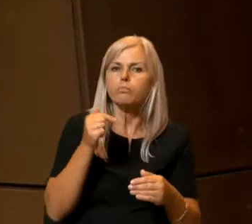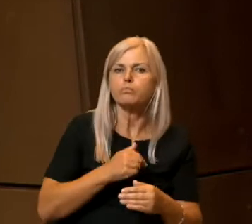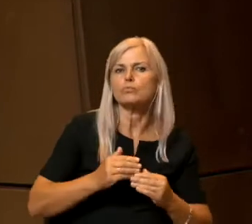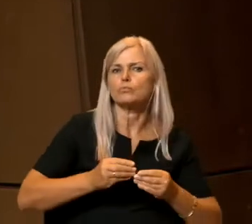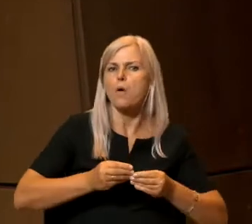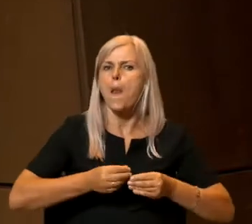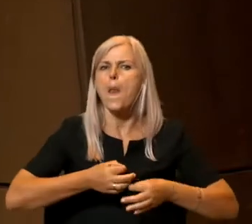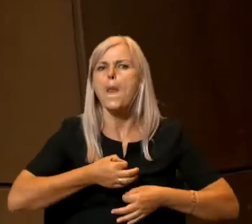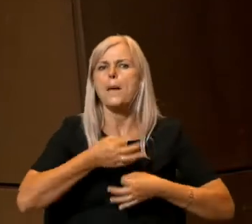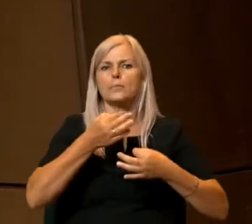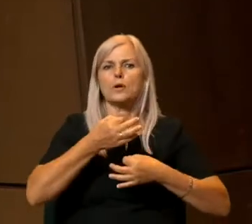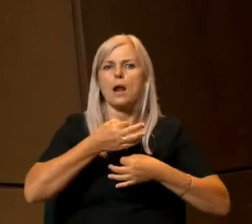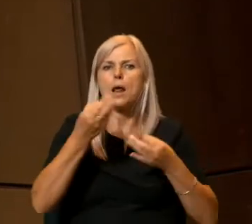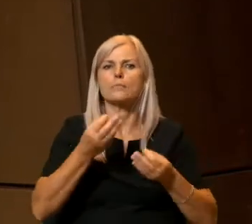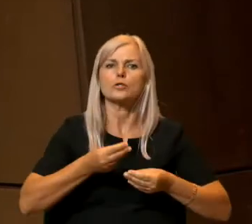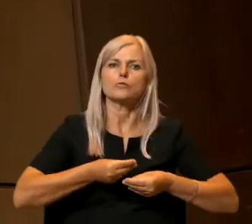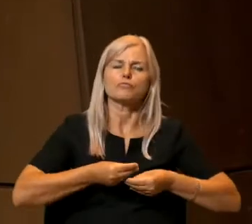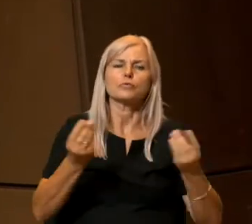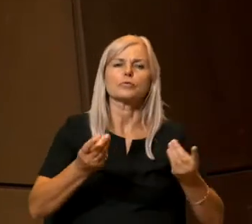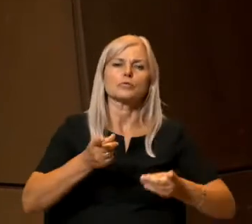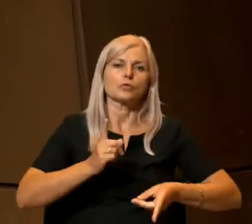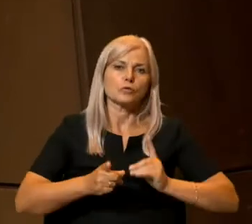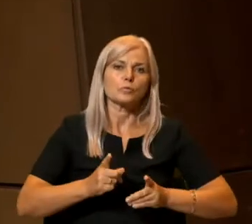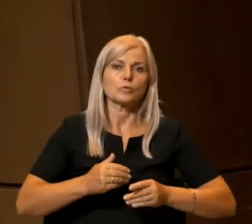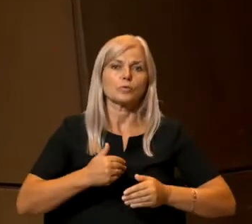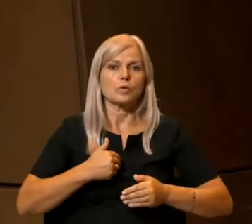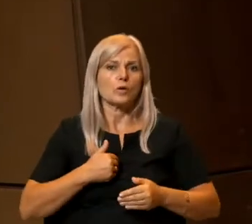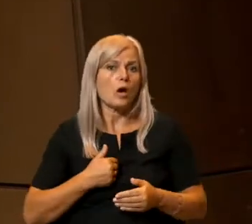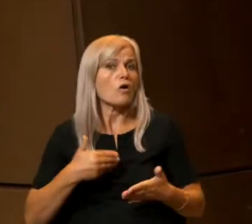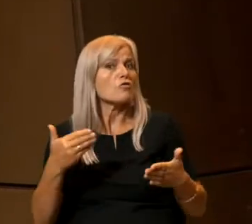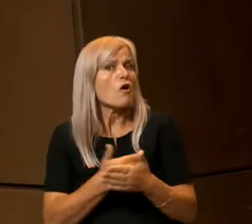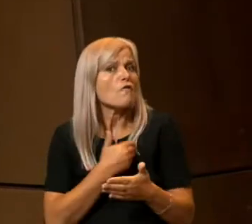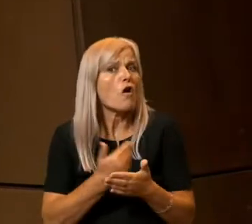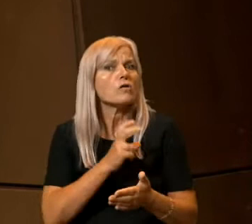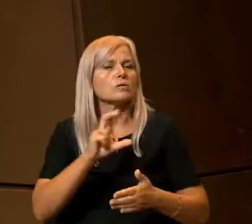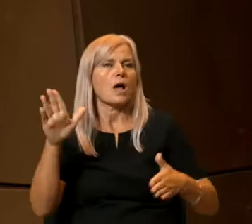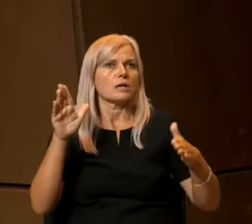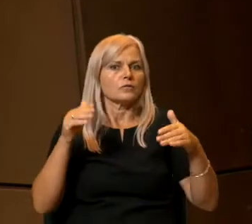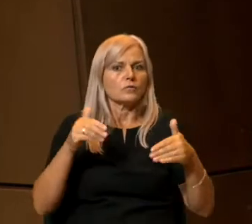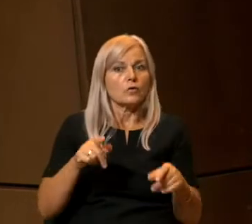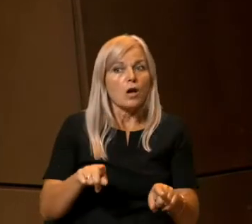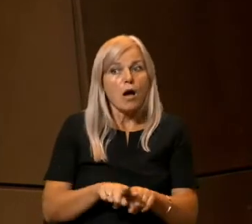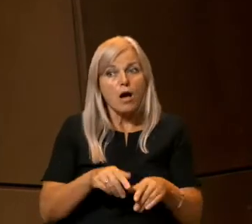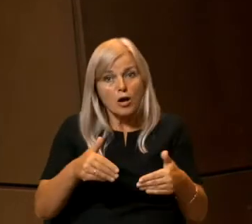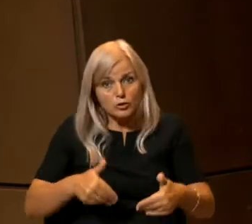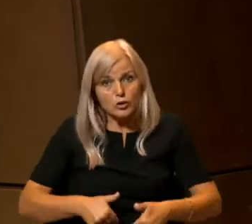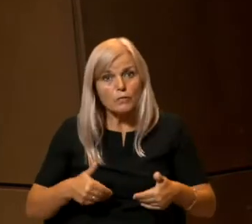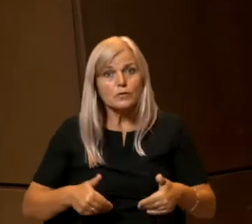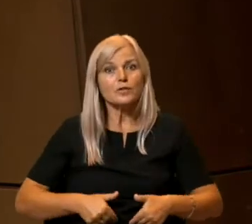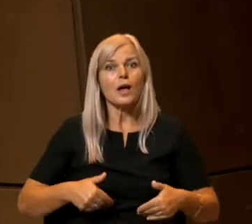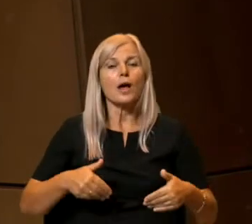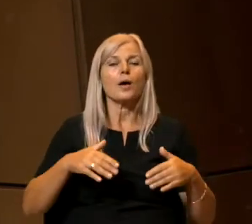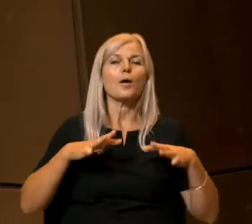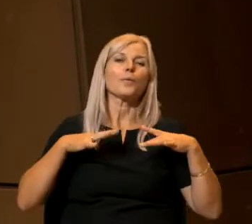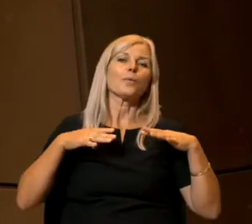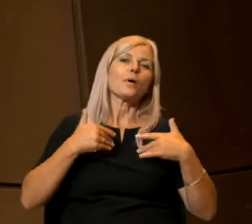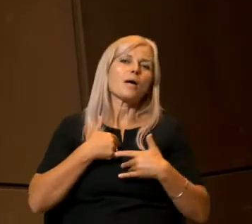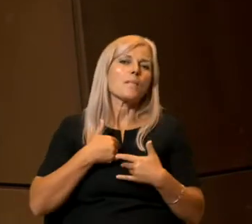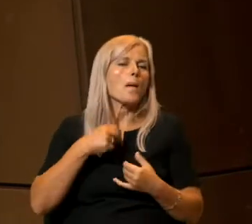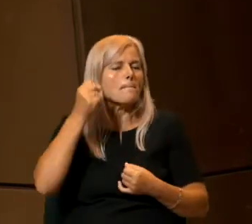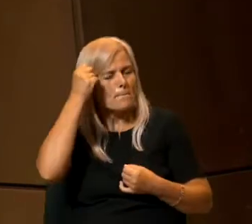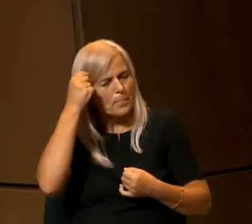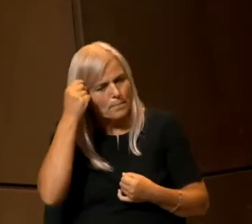się lepszymi, szybszymi, bardziej innowacyjnymi, zdrowszymi, bardziej zrelaksowanymi, bardziej